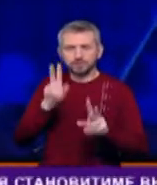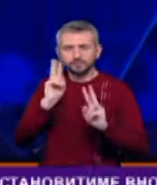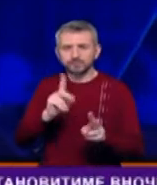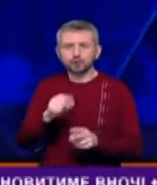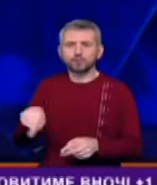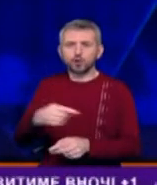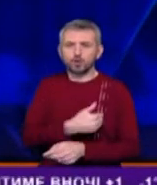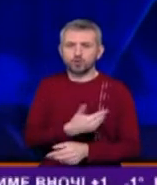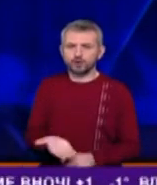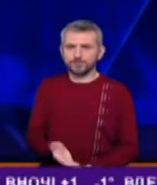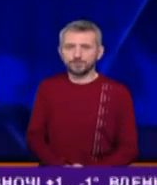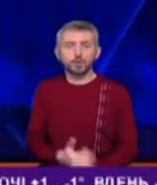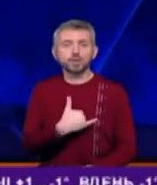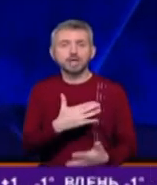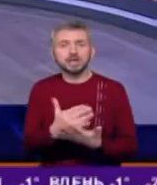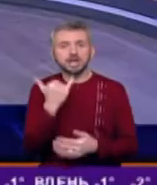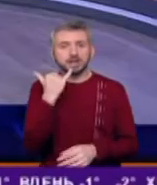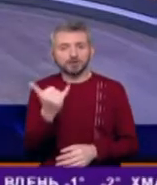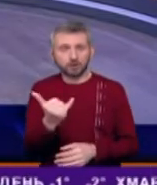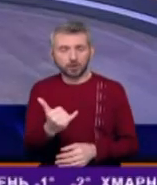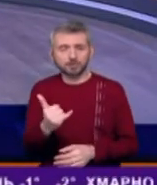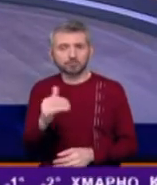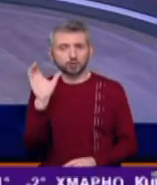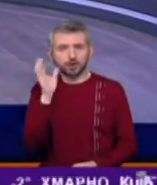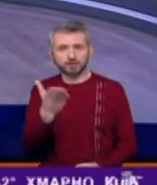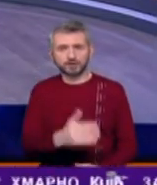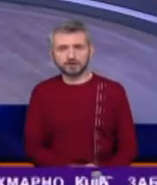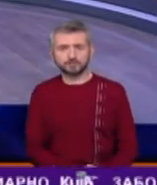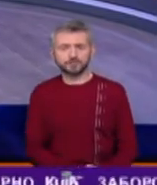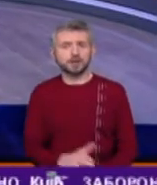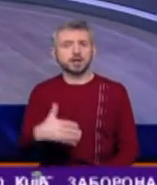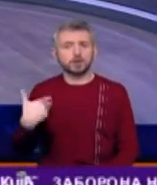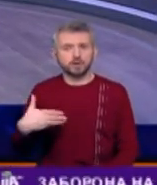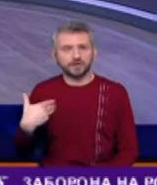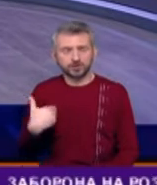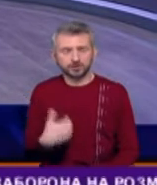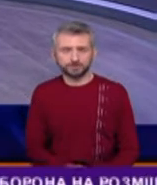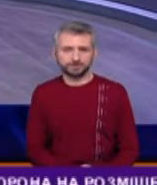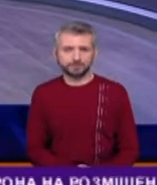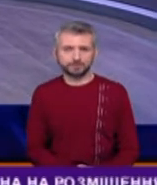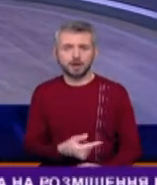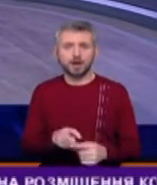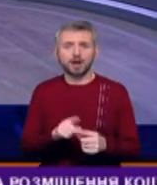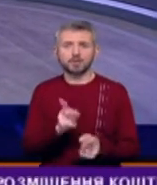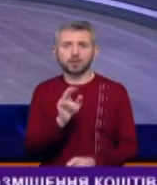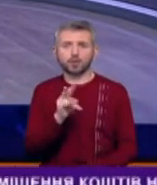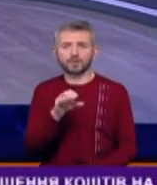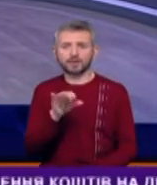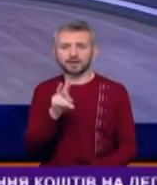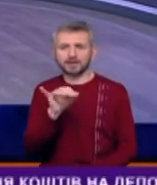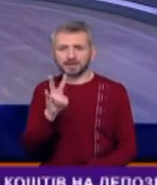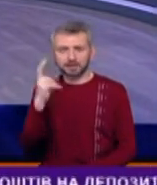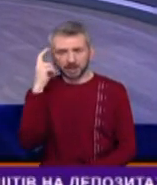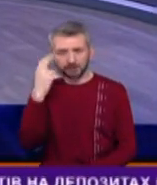саме воно хоче. А в нас є телефонний дзвінок на цей момент. Алло, добрий вечір, слухаємо. Добрий вечір. Так. Это Константин, Киев. Дуже